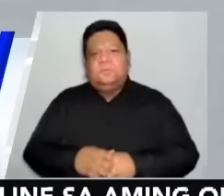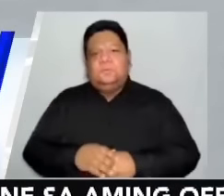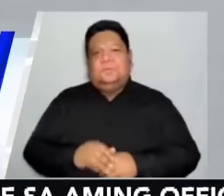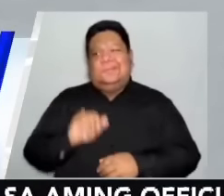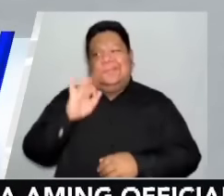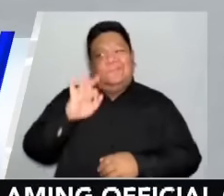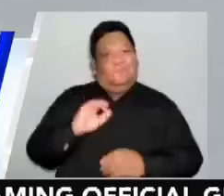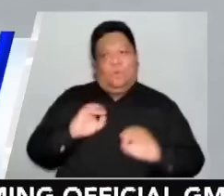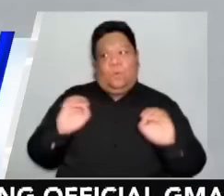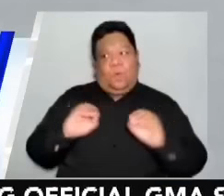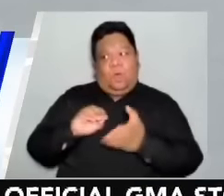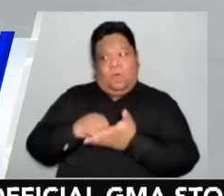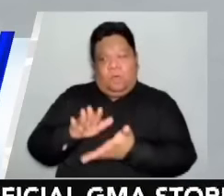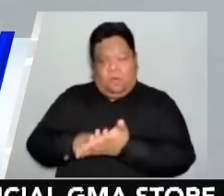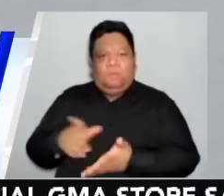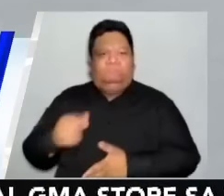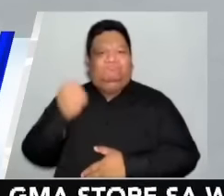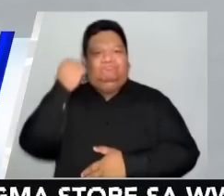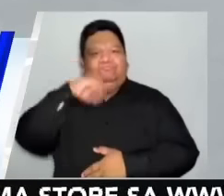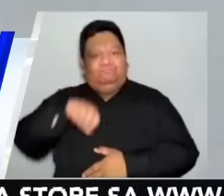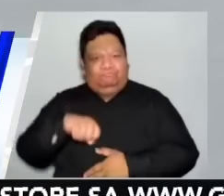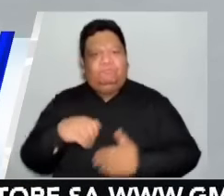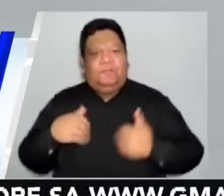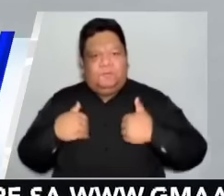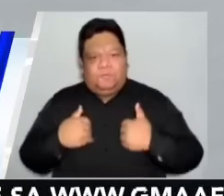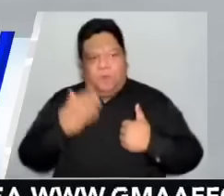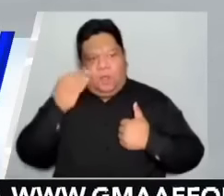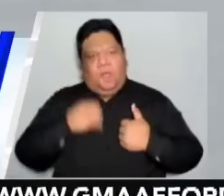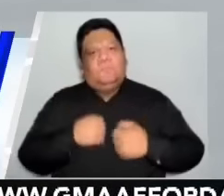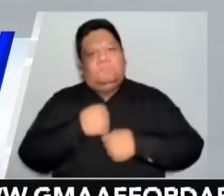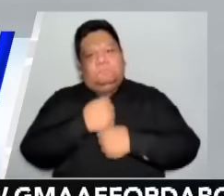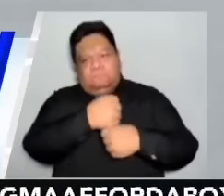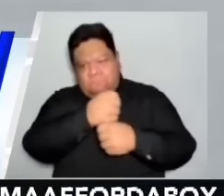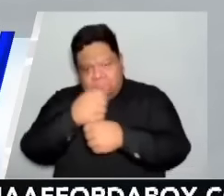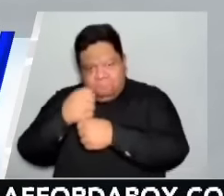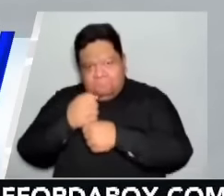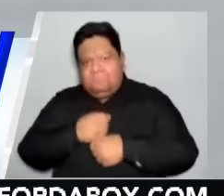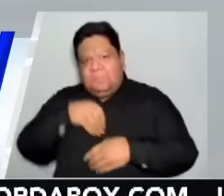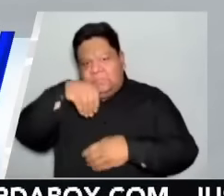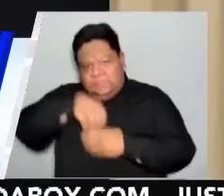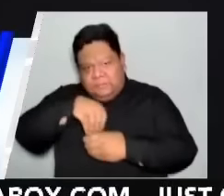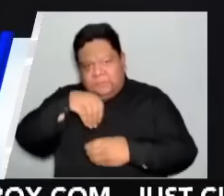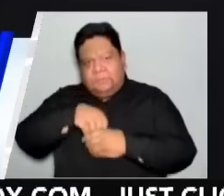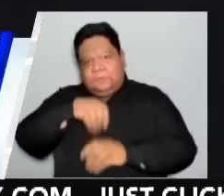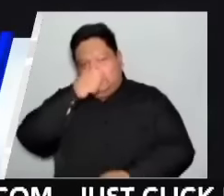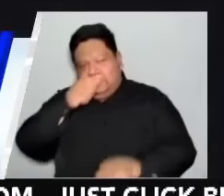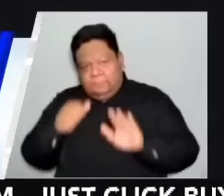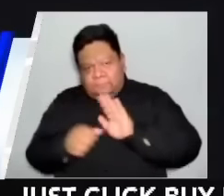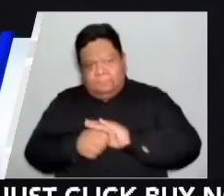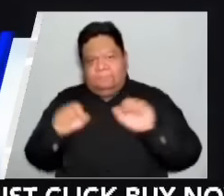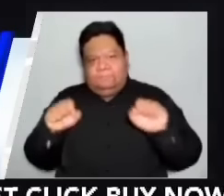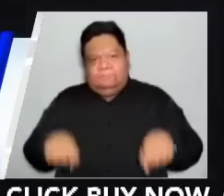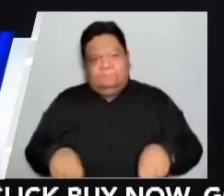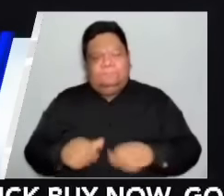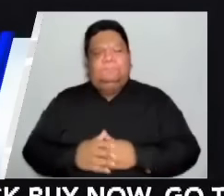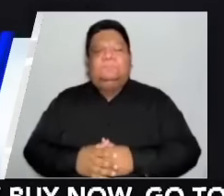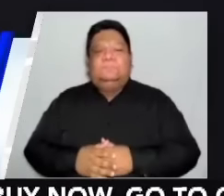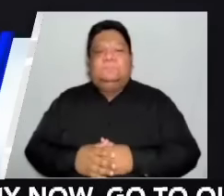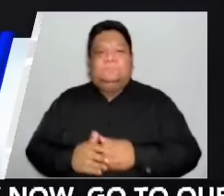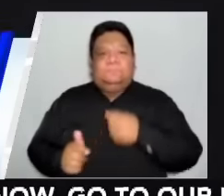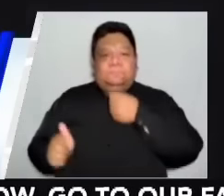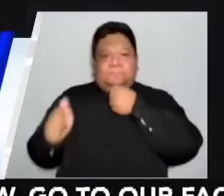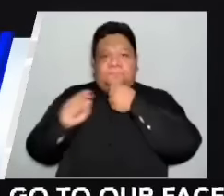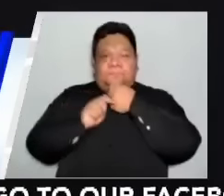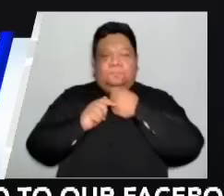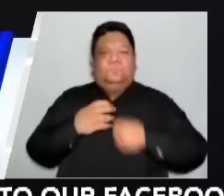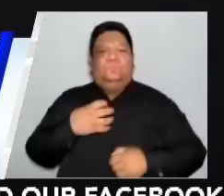intricate things na ginawa at binuo doon no na pwedeng pagtaguan binuksa din ng pulisya ang tila bakal